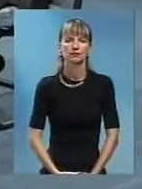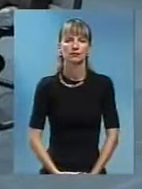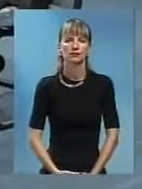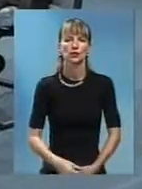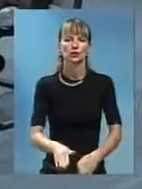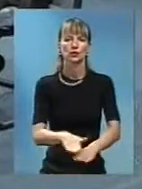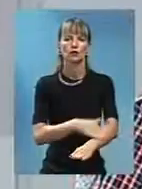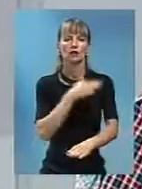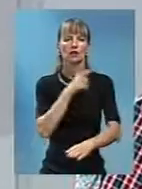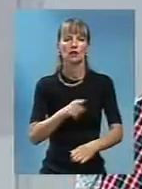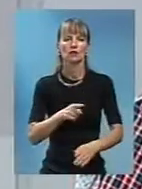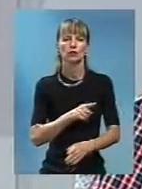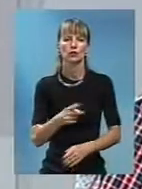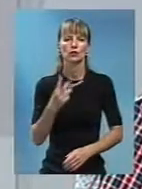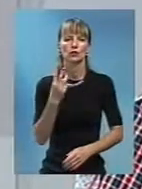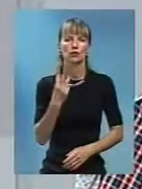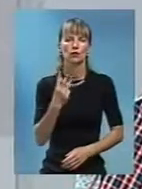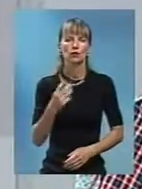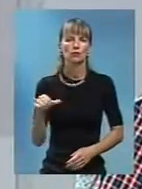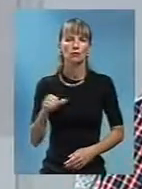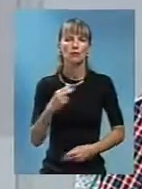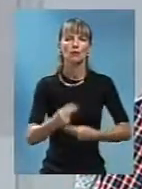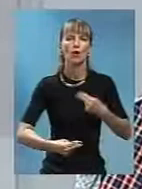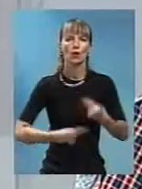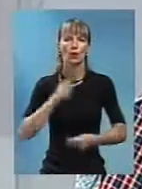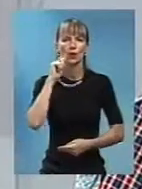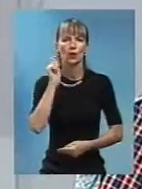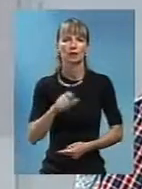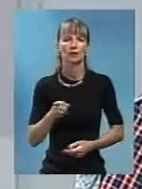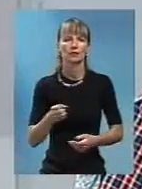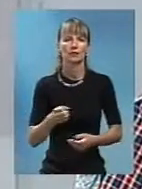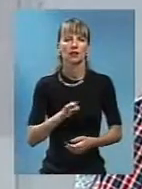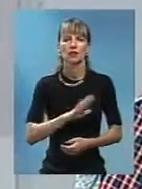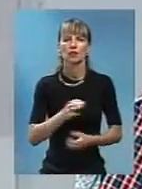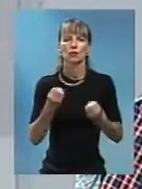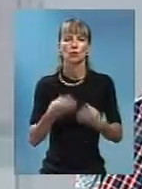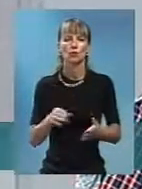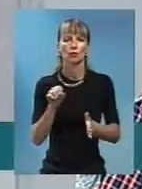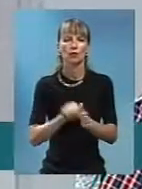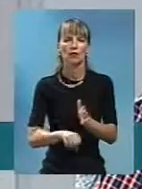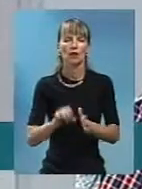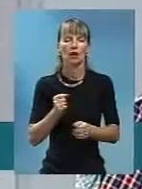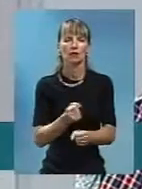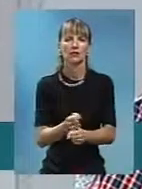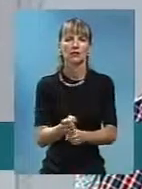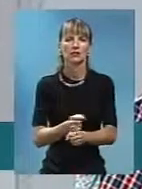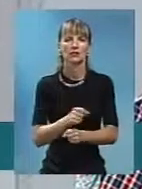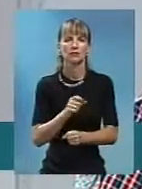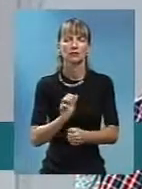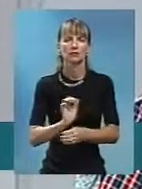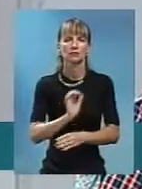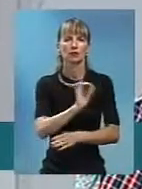Довший час, на протязі 3,5 поколінь, українців не просто убивали, а калічили,